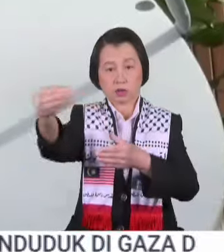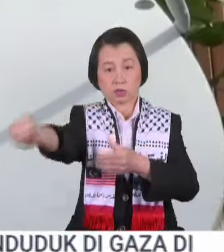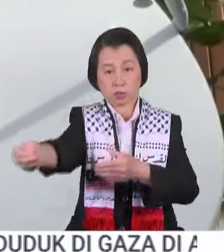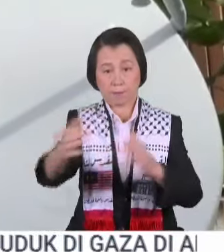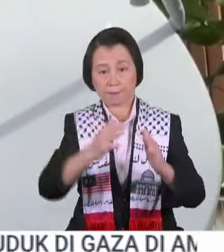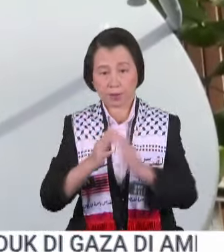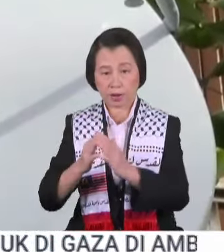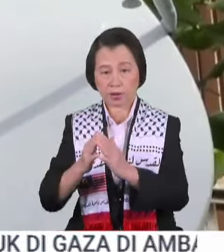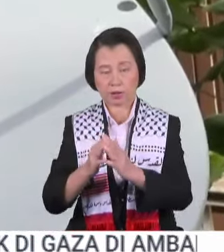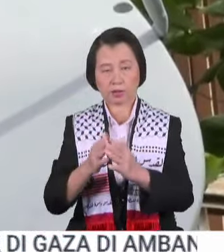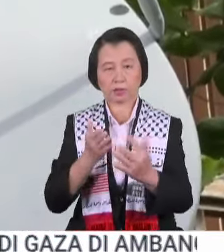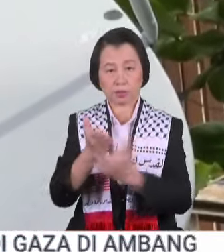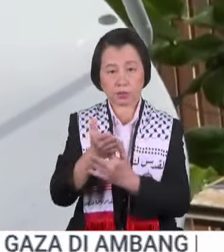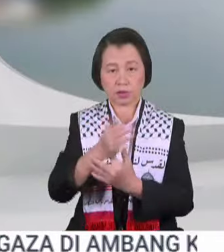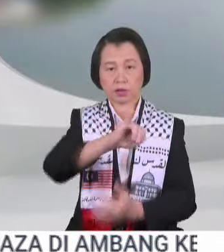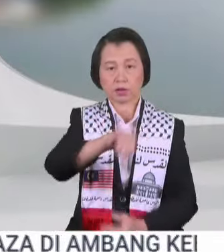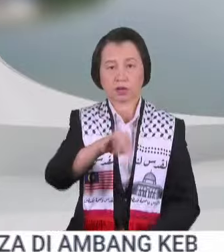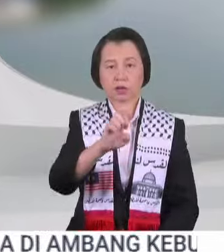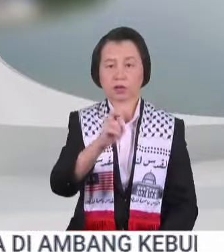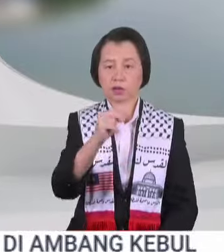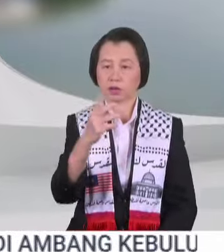bandar menerusi jendela.